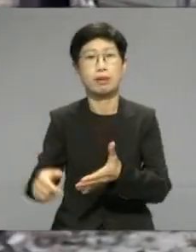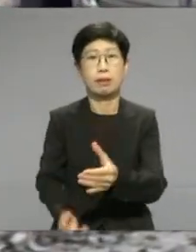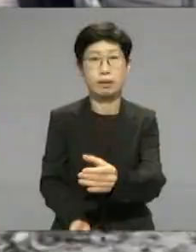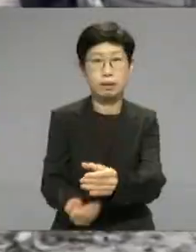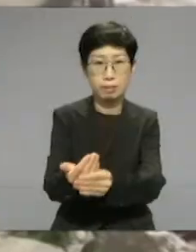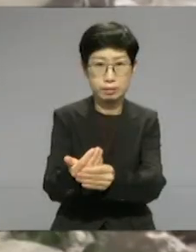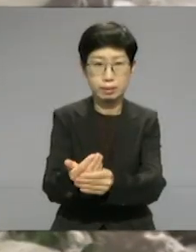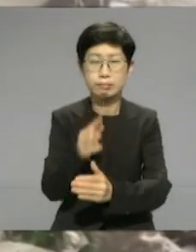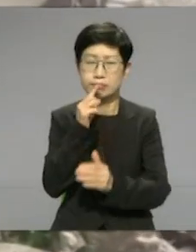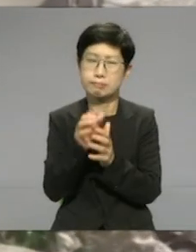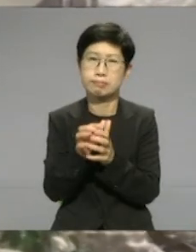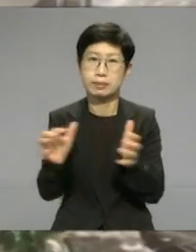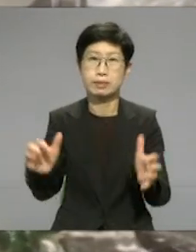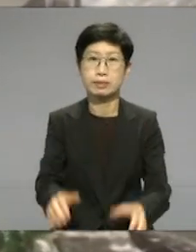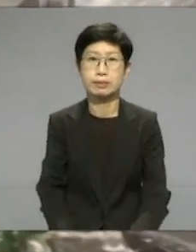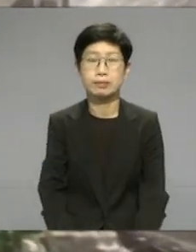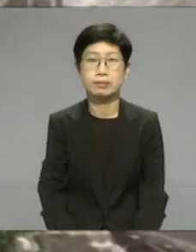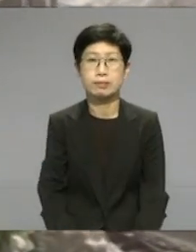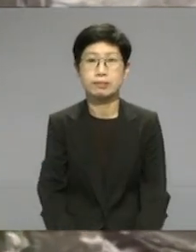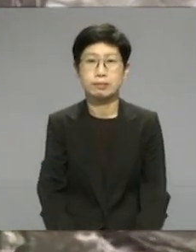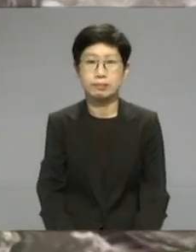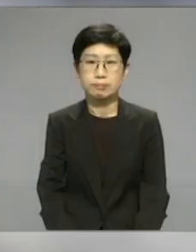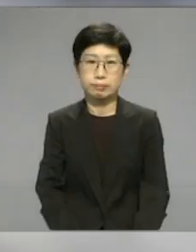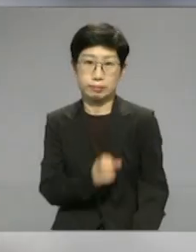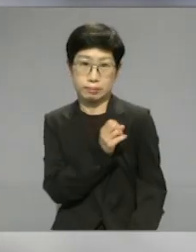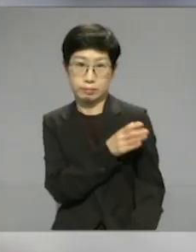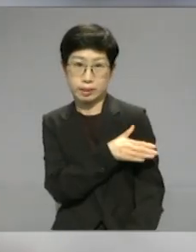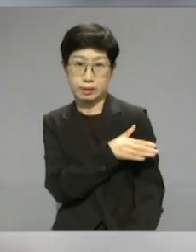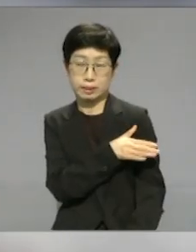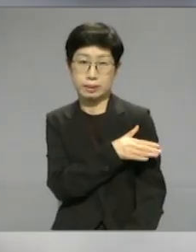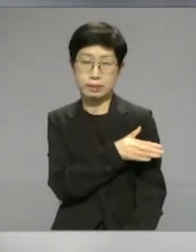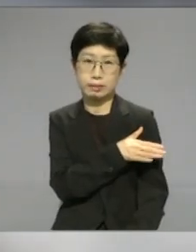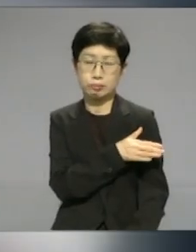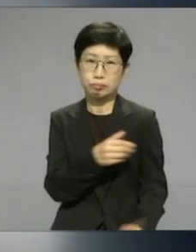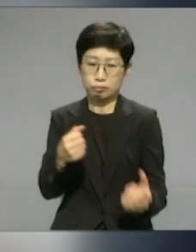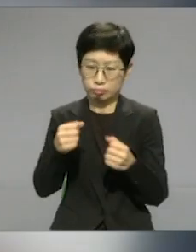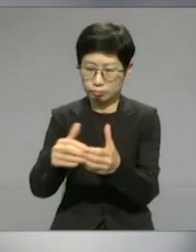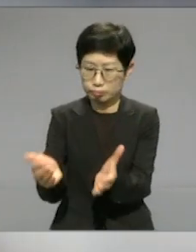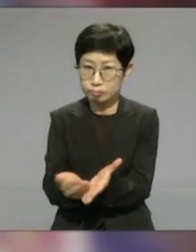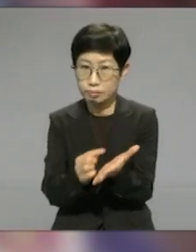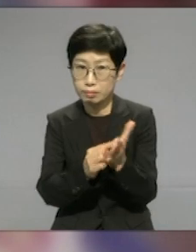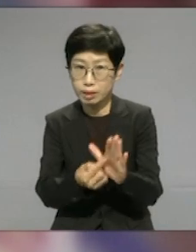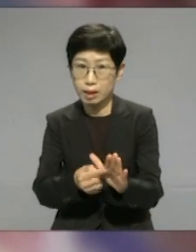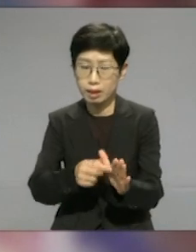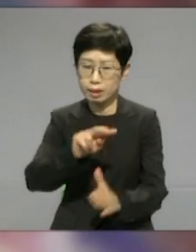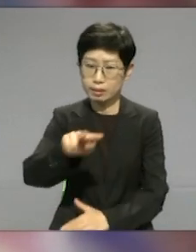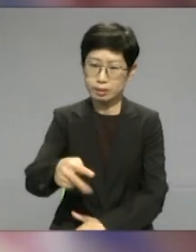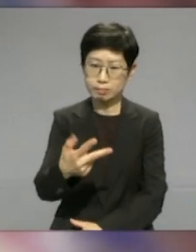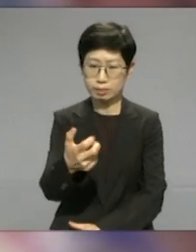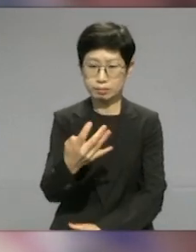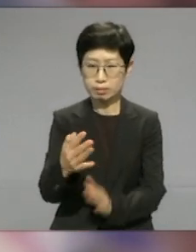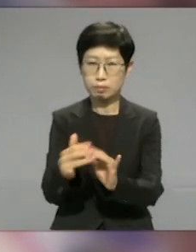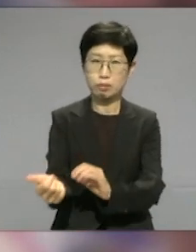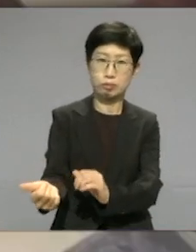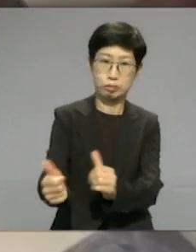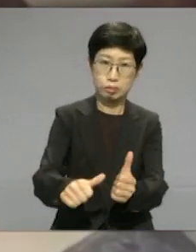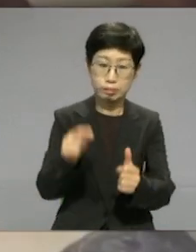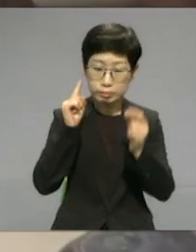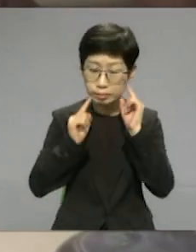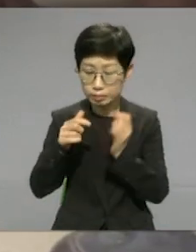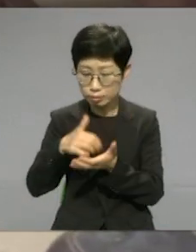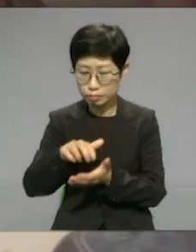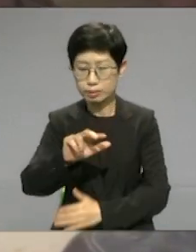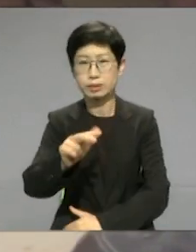것으로 전해져 논란이 되고 있습니다. 하마스 산하 보건부는 가자 주민 최소 274명이 목숨을 잃었고